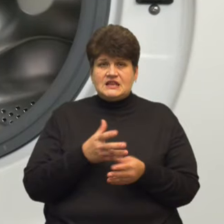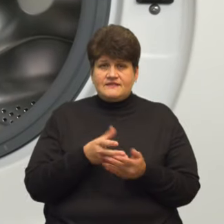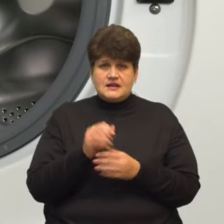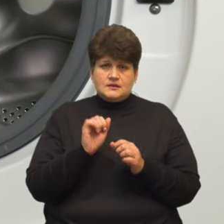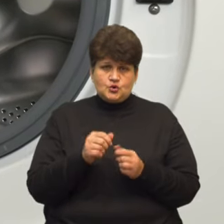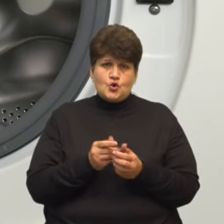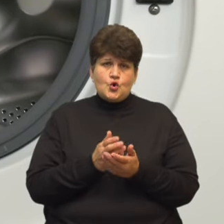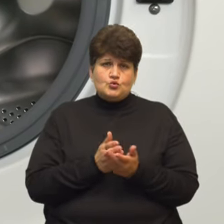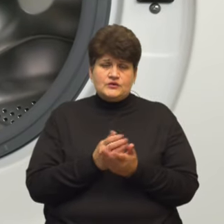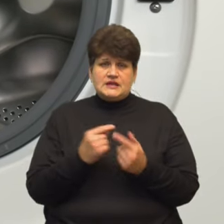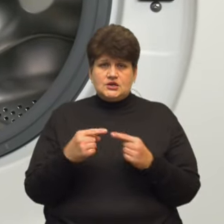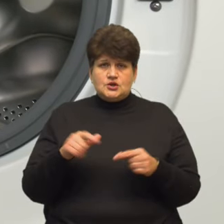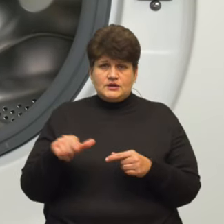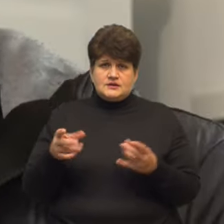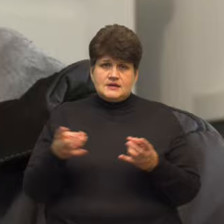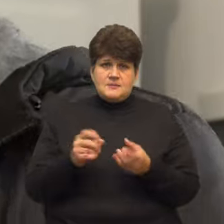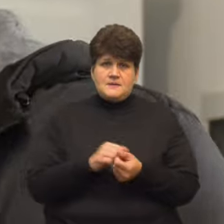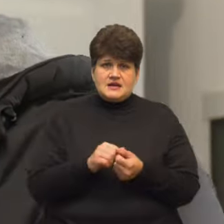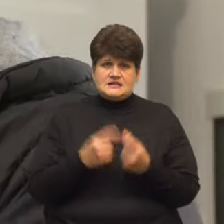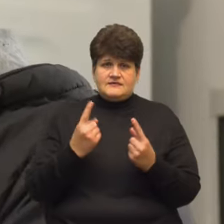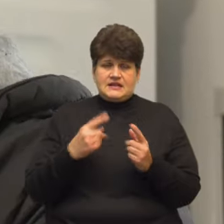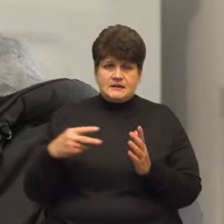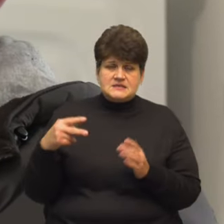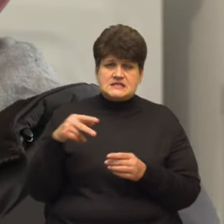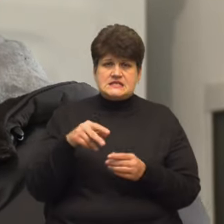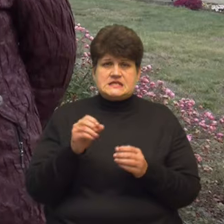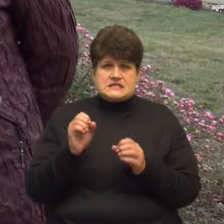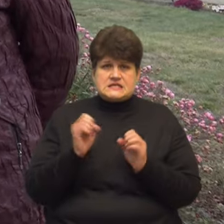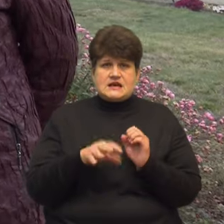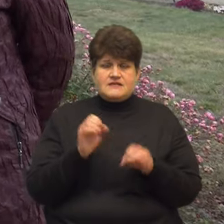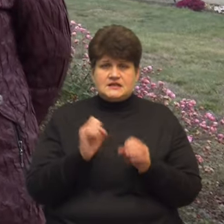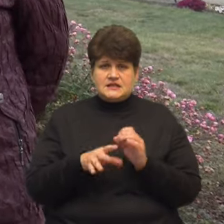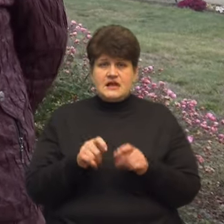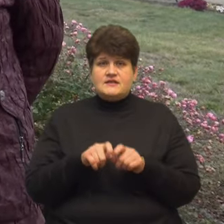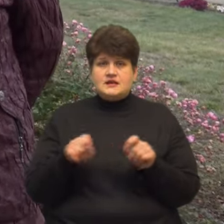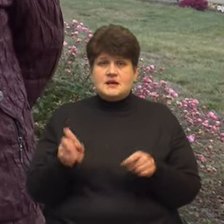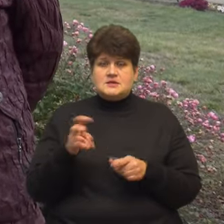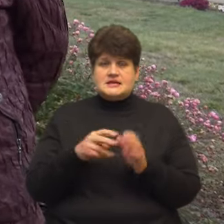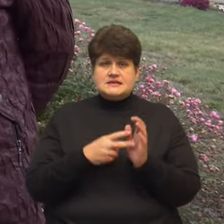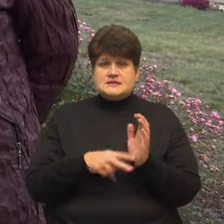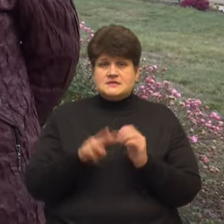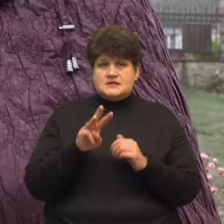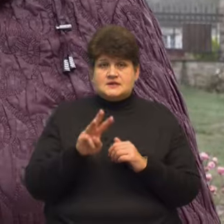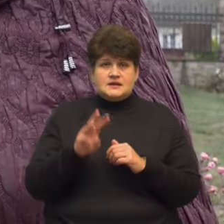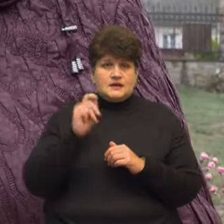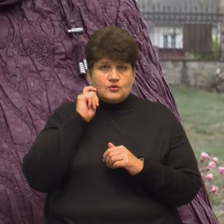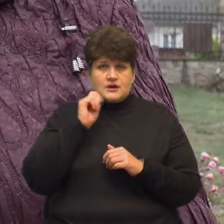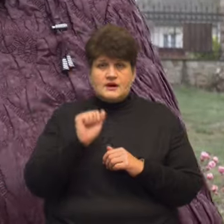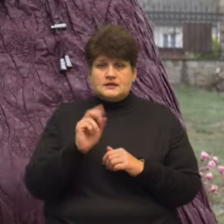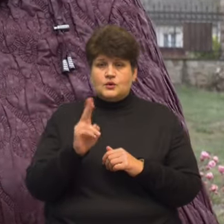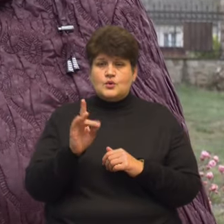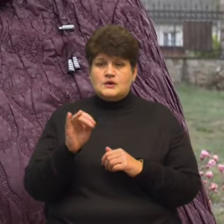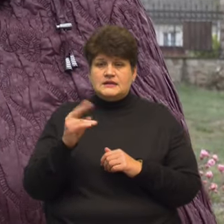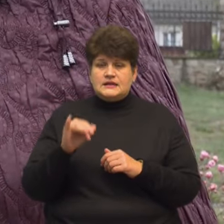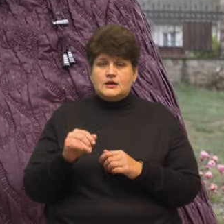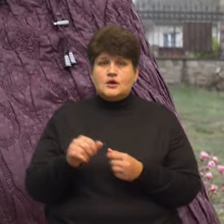громади кщо їм буде потрібна пральня з великим завантаженням каже Іван Яворський на відкриття прийшла 73річна Анна курдила якусь